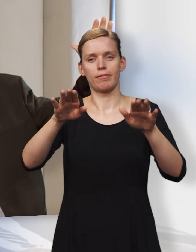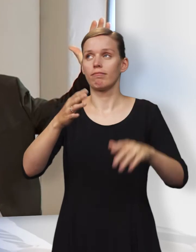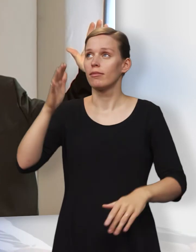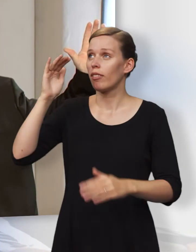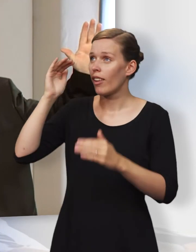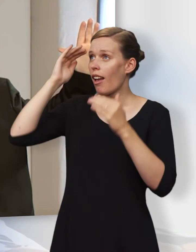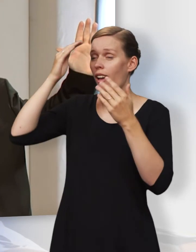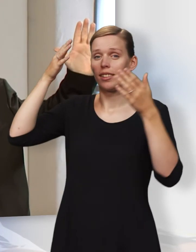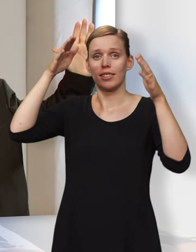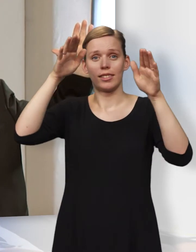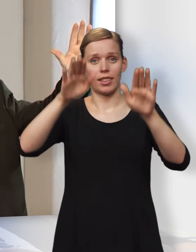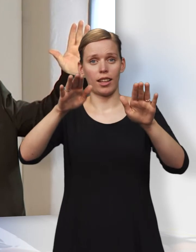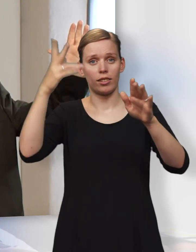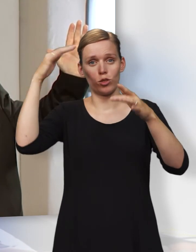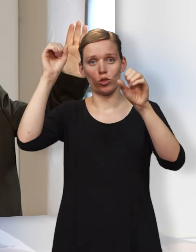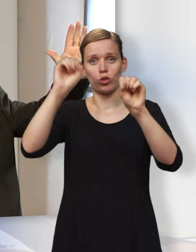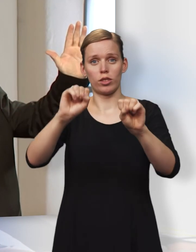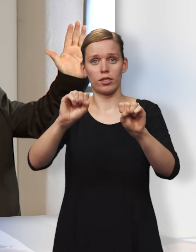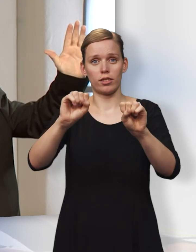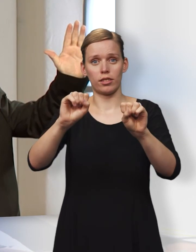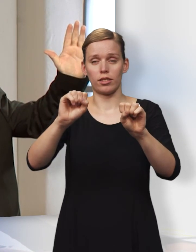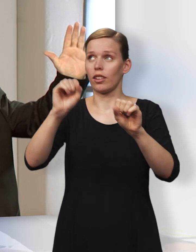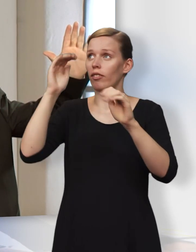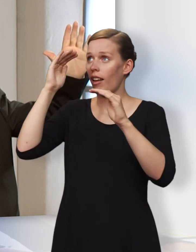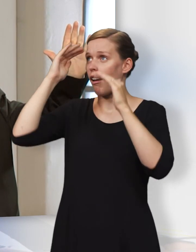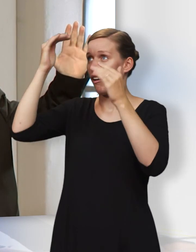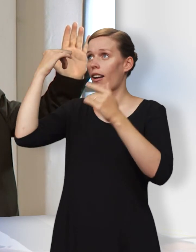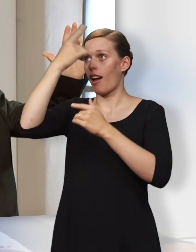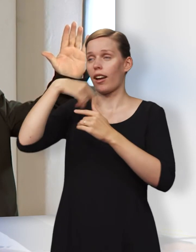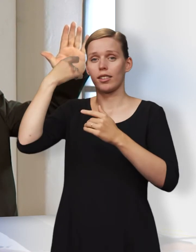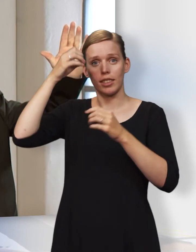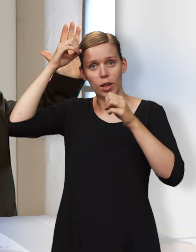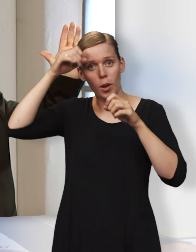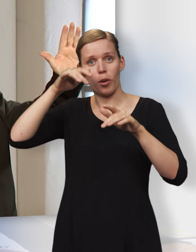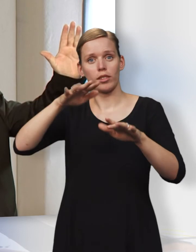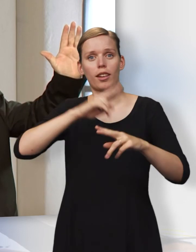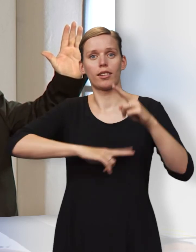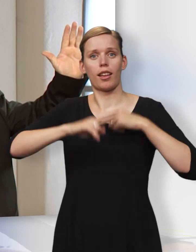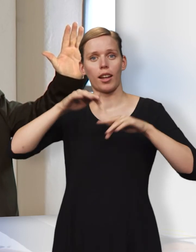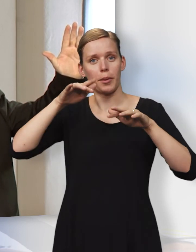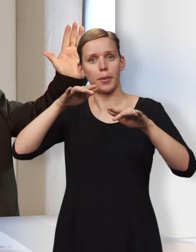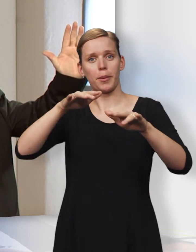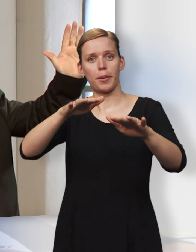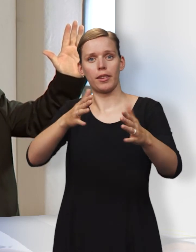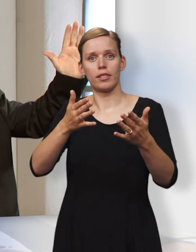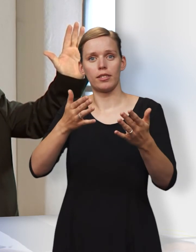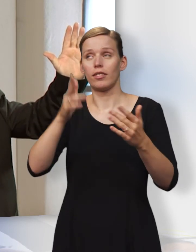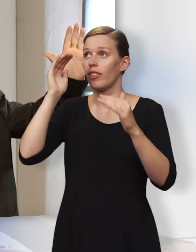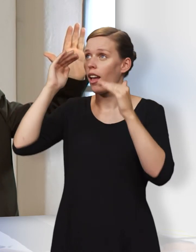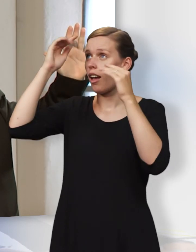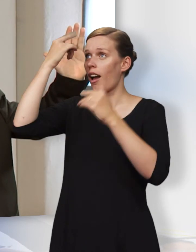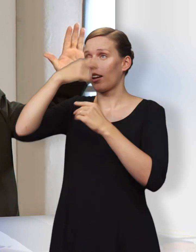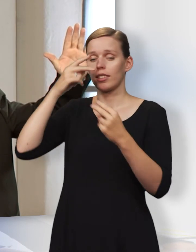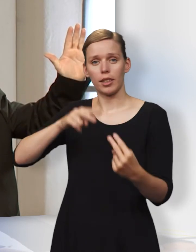Der Herr segne dich und behüte dich. Der Herr lasse leuchten sein Angesicht über dir und sei dir gnädig. Der Herr erhebe